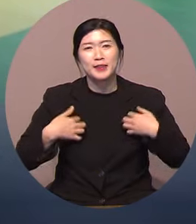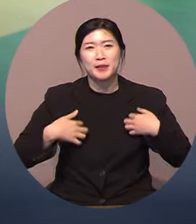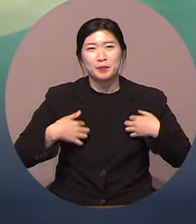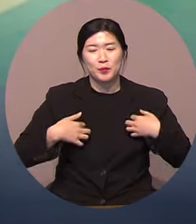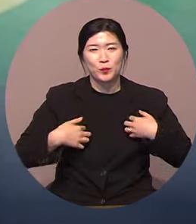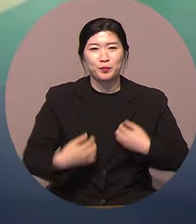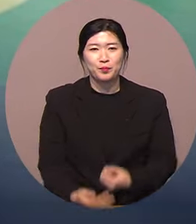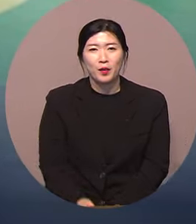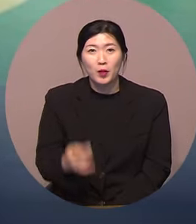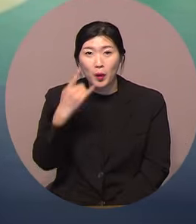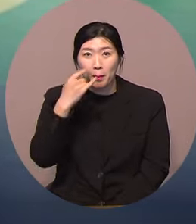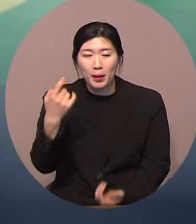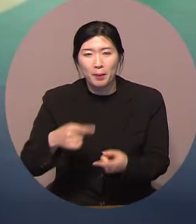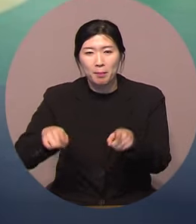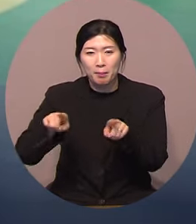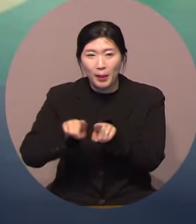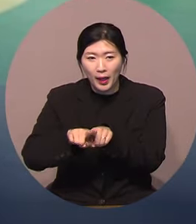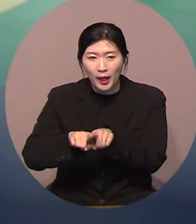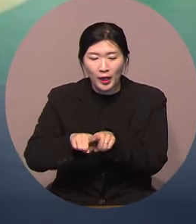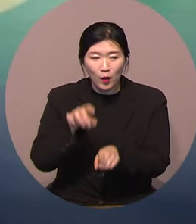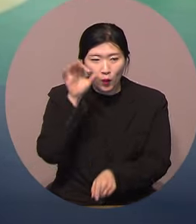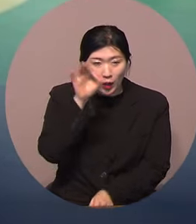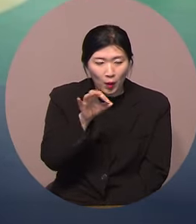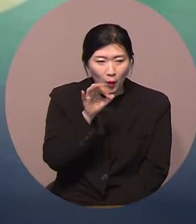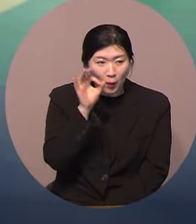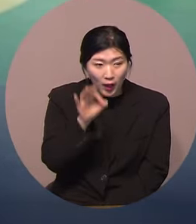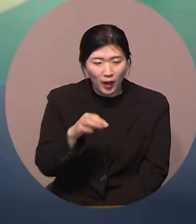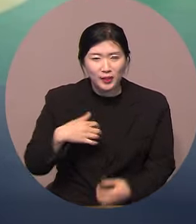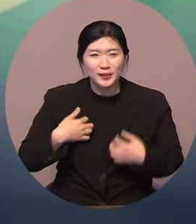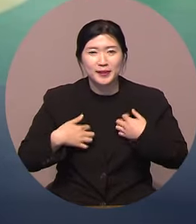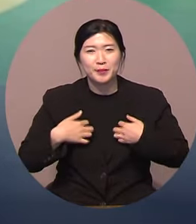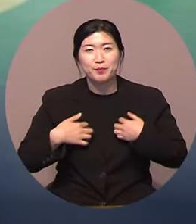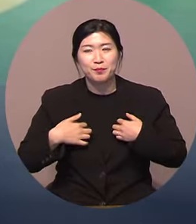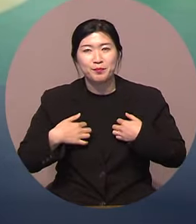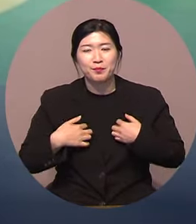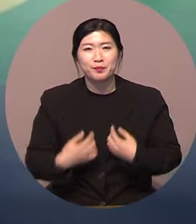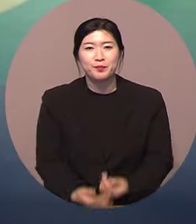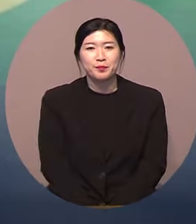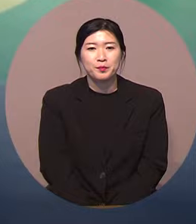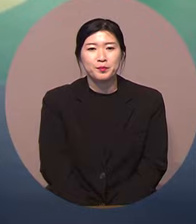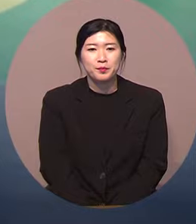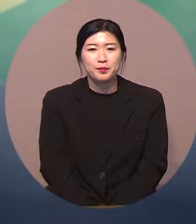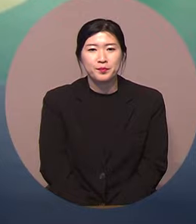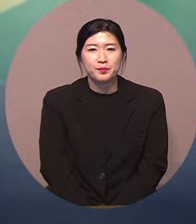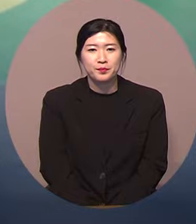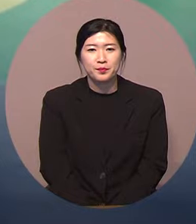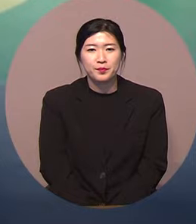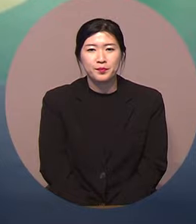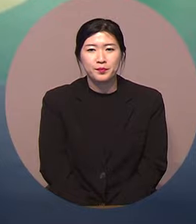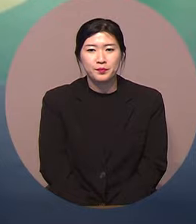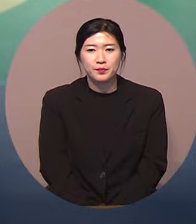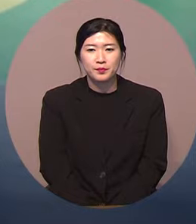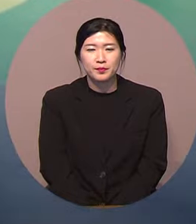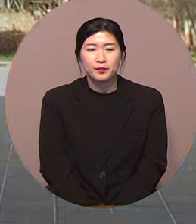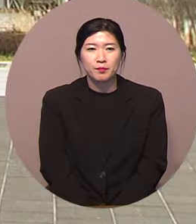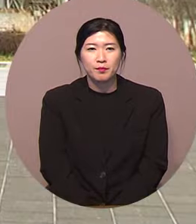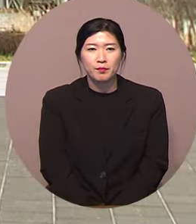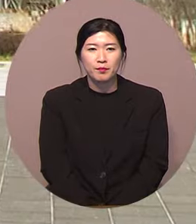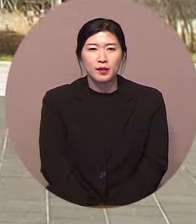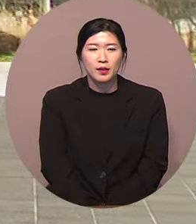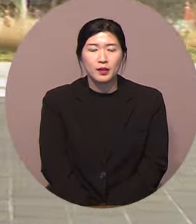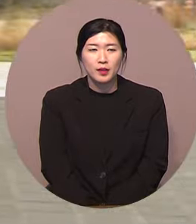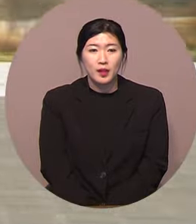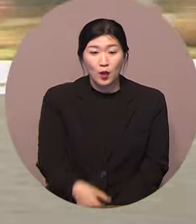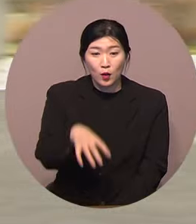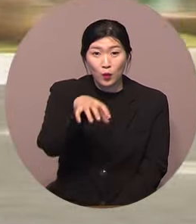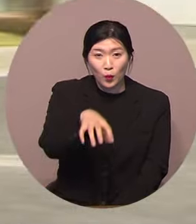신기했어요. 엄마랑 같이 와서 재밌는 활동도 하니까 기분이 좋았어요.